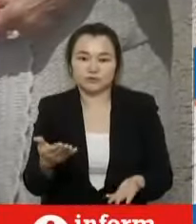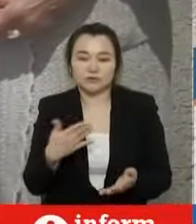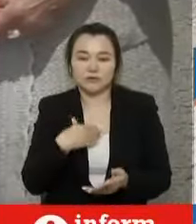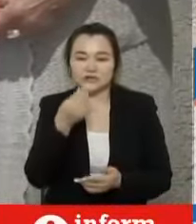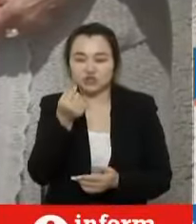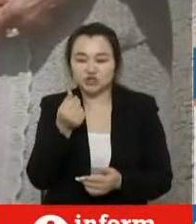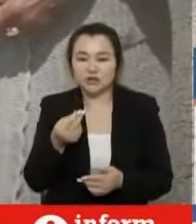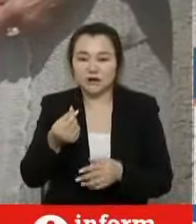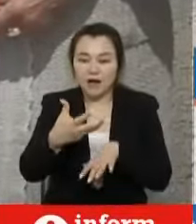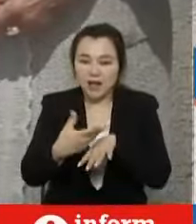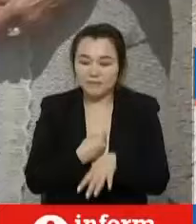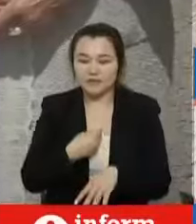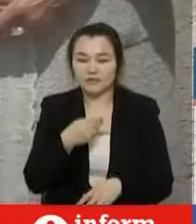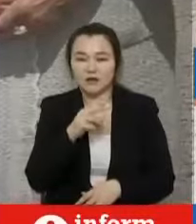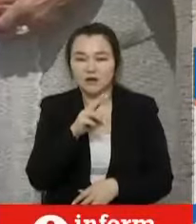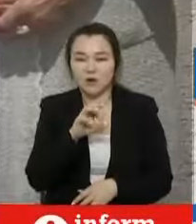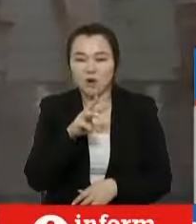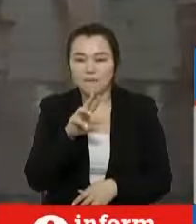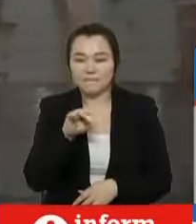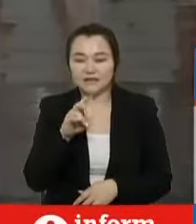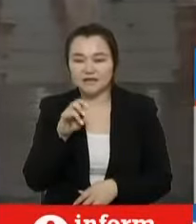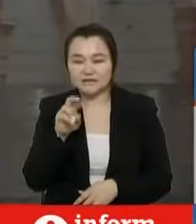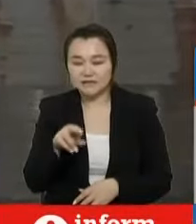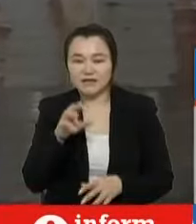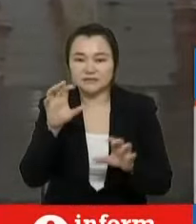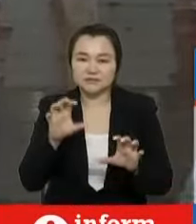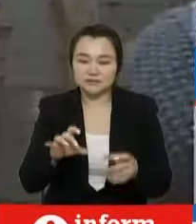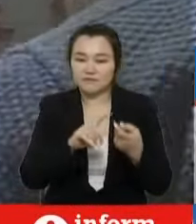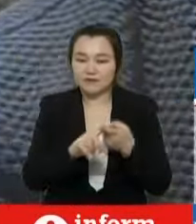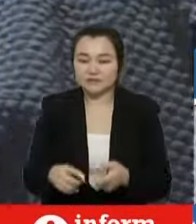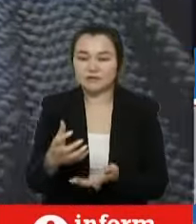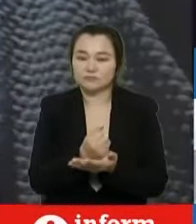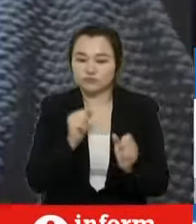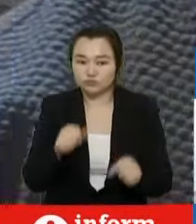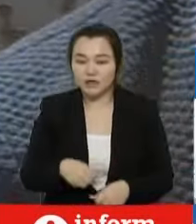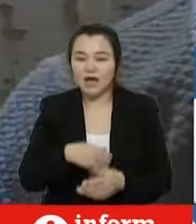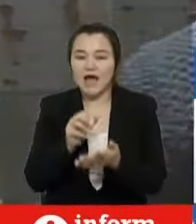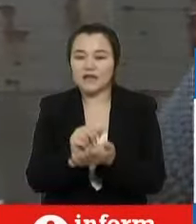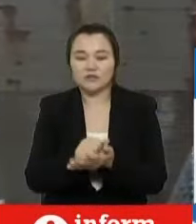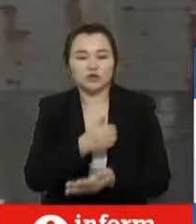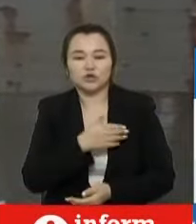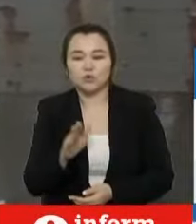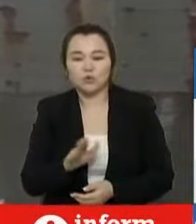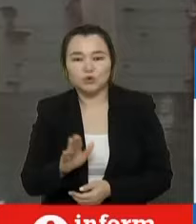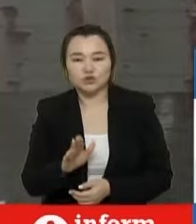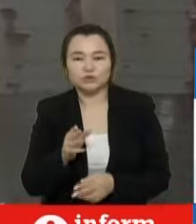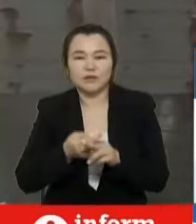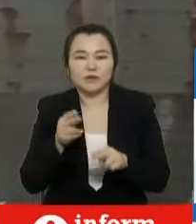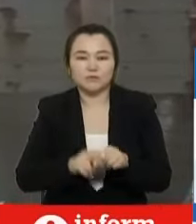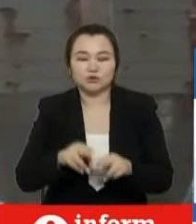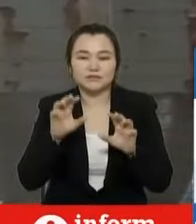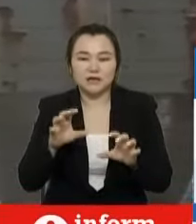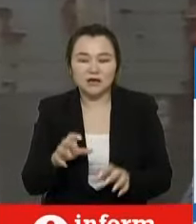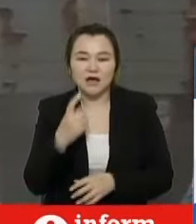денежный компенсацияға заң бойынша ала аламыз ба екен? Арендалық үйді алғысы келмей отқанда заң бойынша